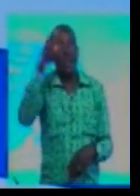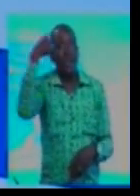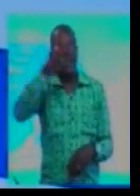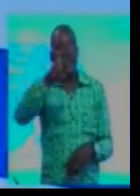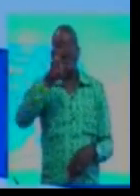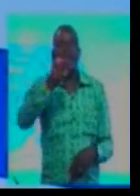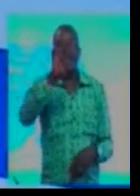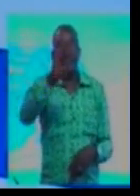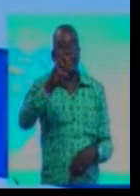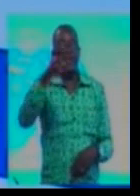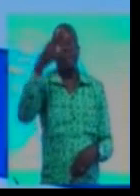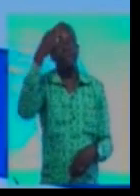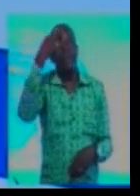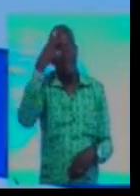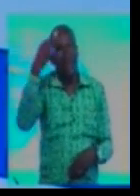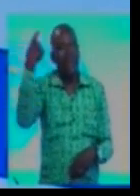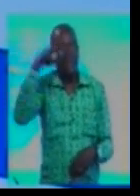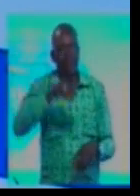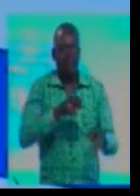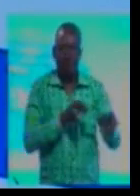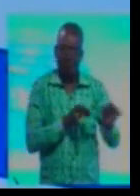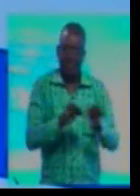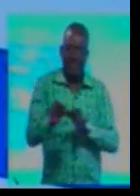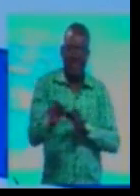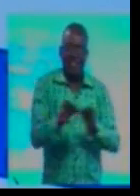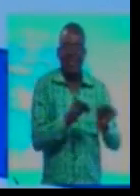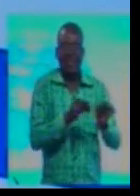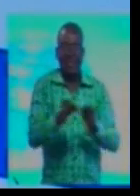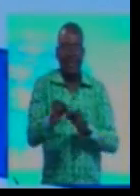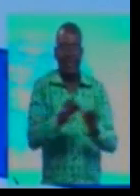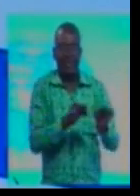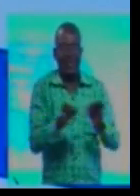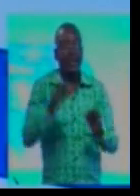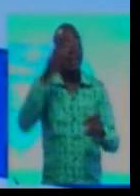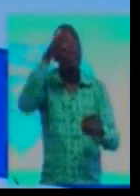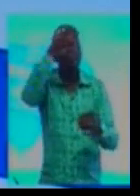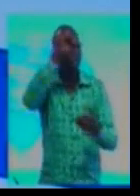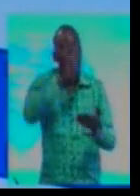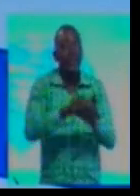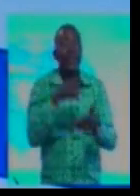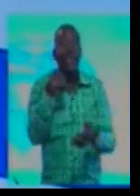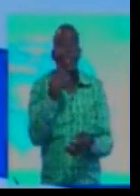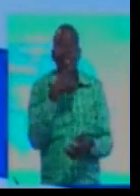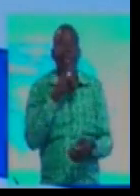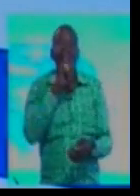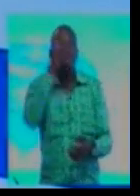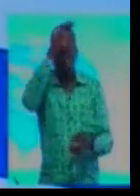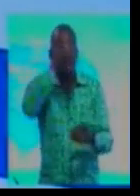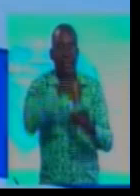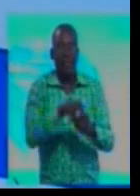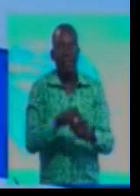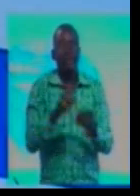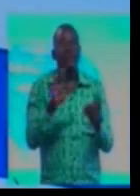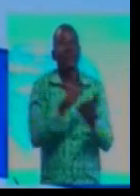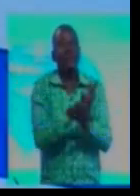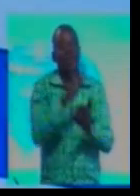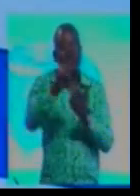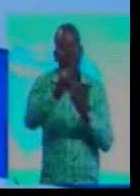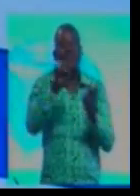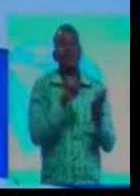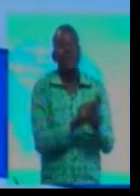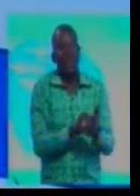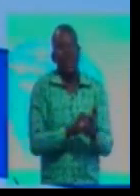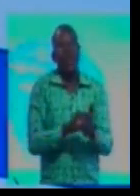Dandjounou donc a tenté d'expliquer le contenu donc de ce statut à